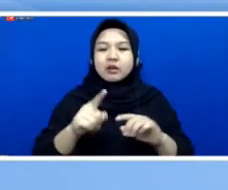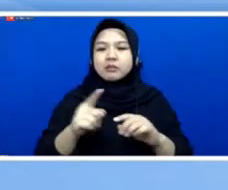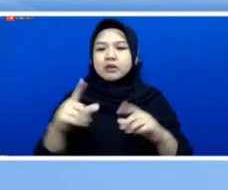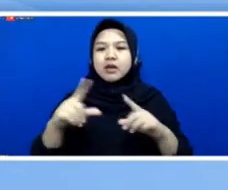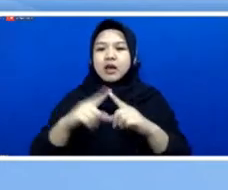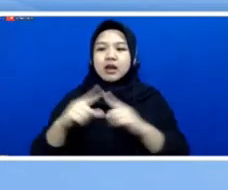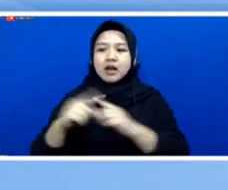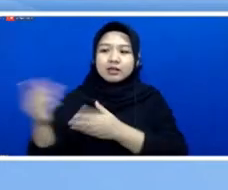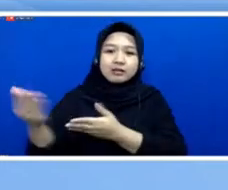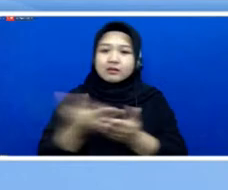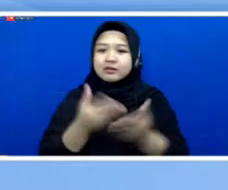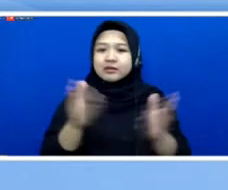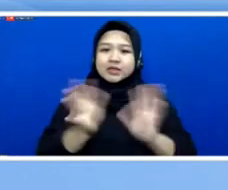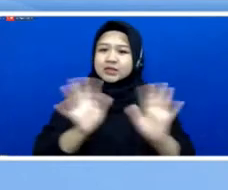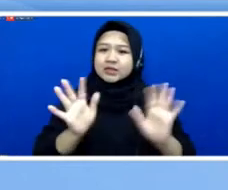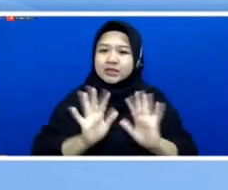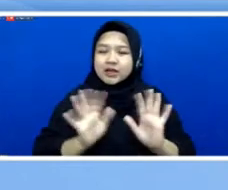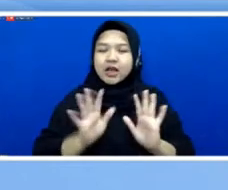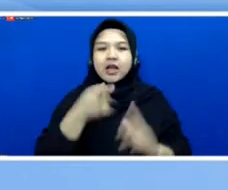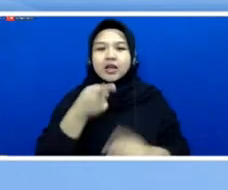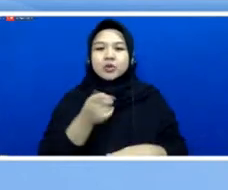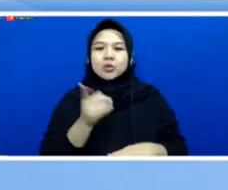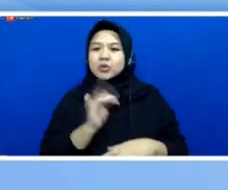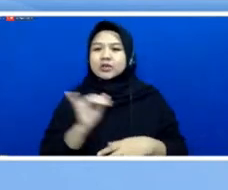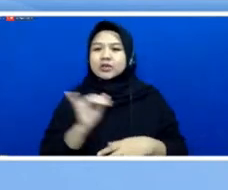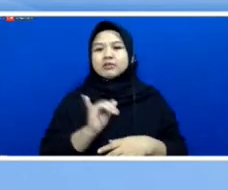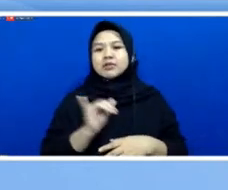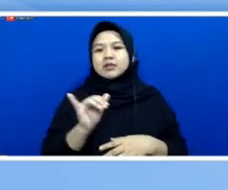tesnya, jadi hal yang